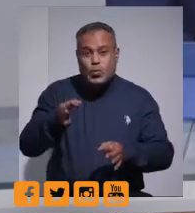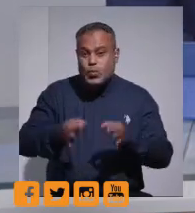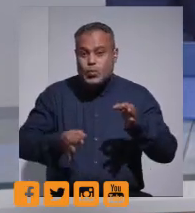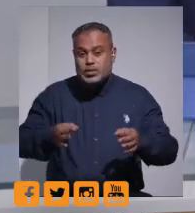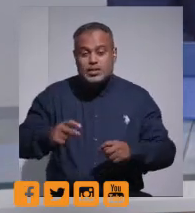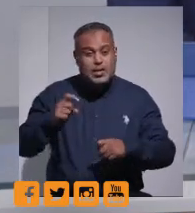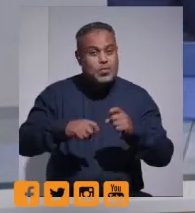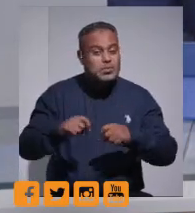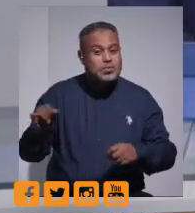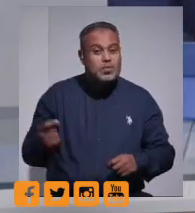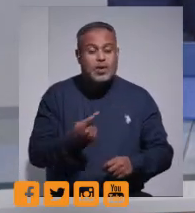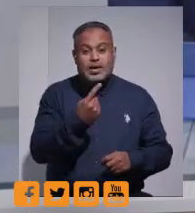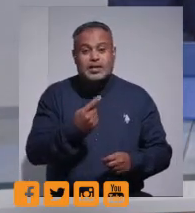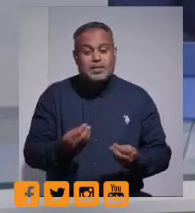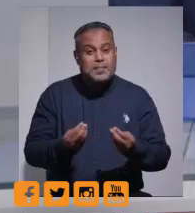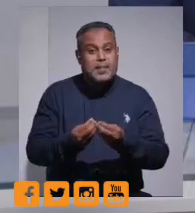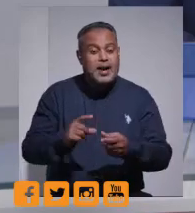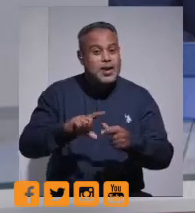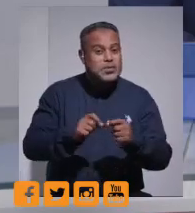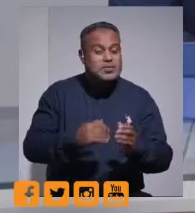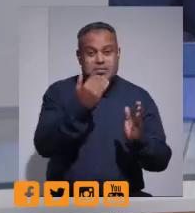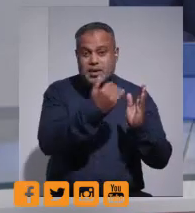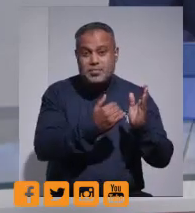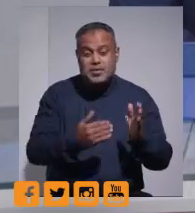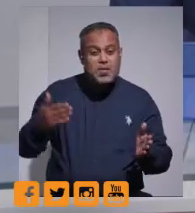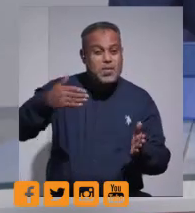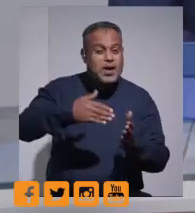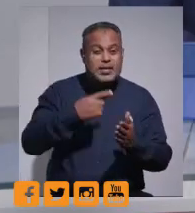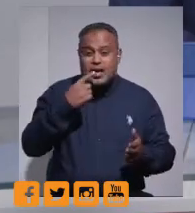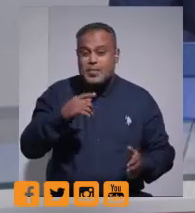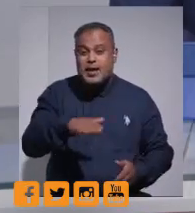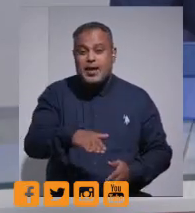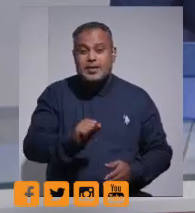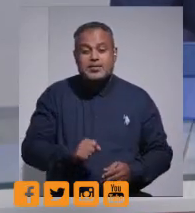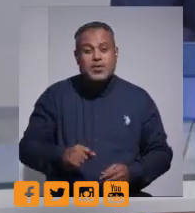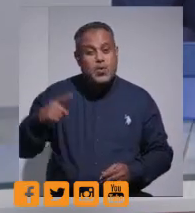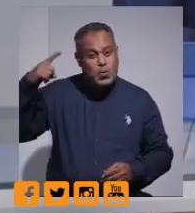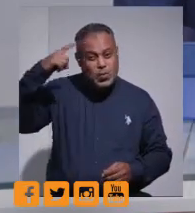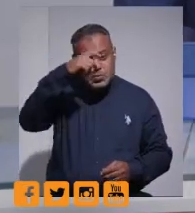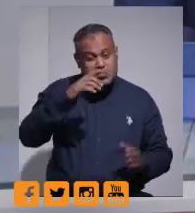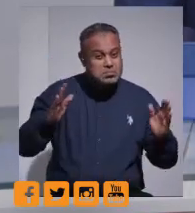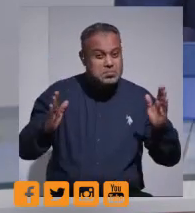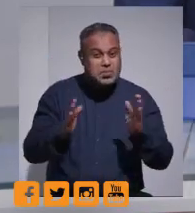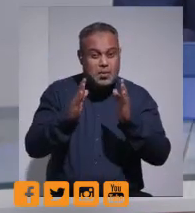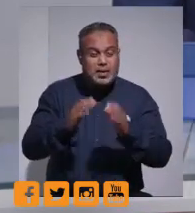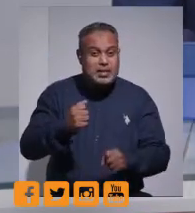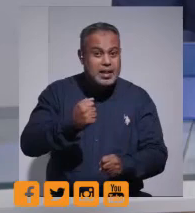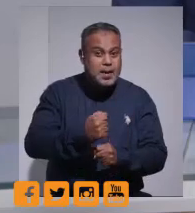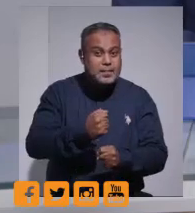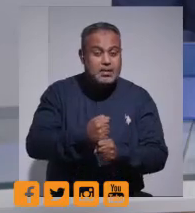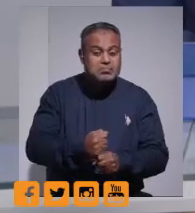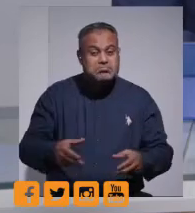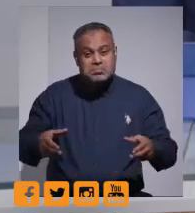والوحدات التابعه للوزاره وبرامجها حتى نهايه العام الجاري والصعوبات التي تواجه الاداء الاجتماع